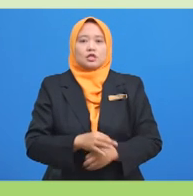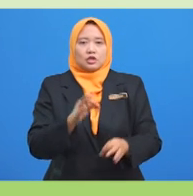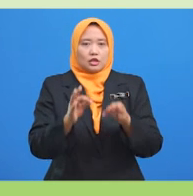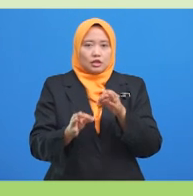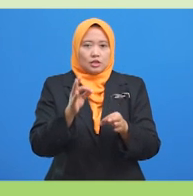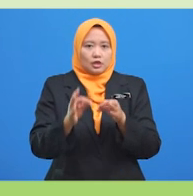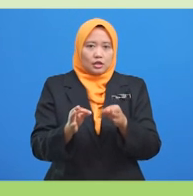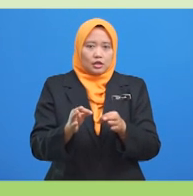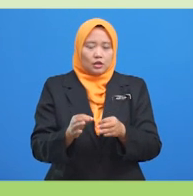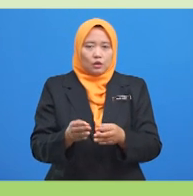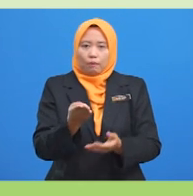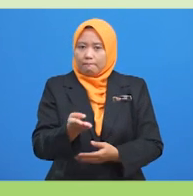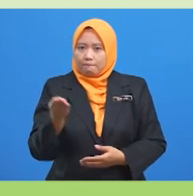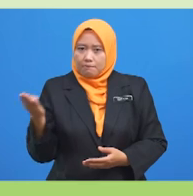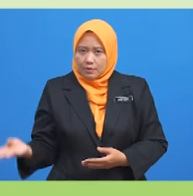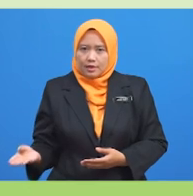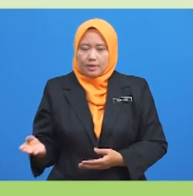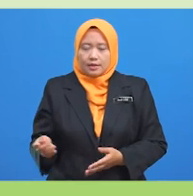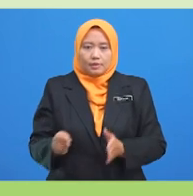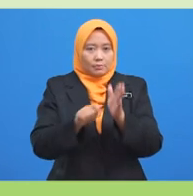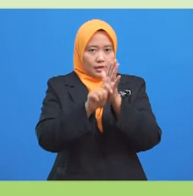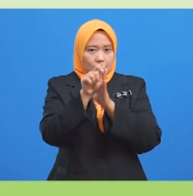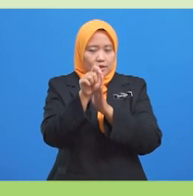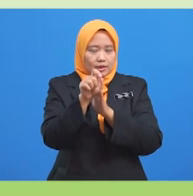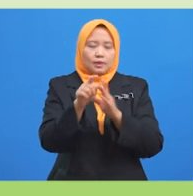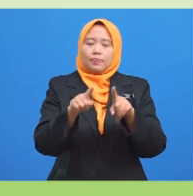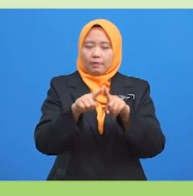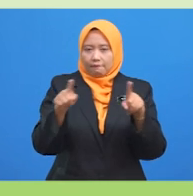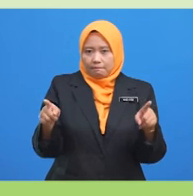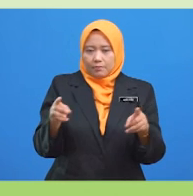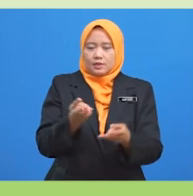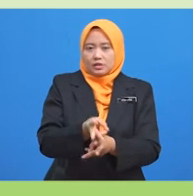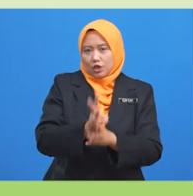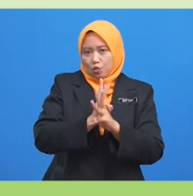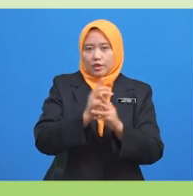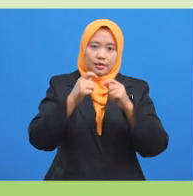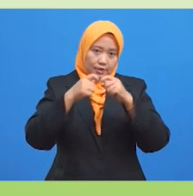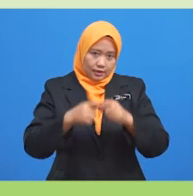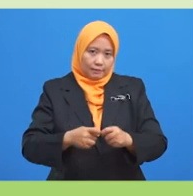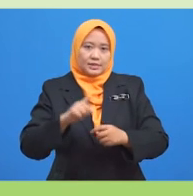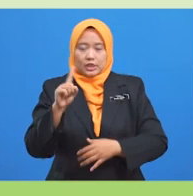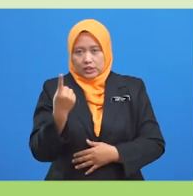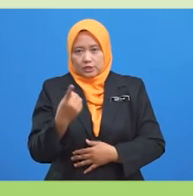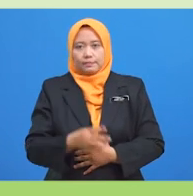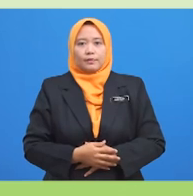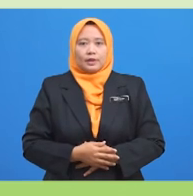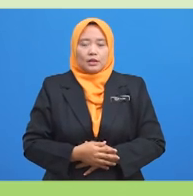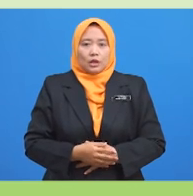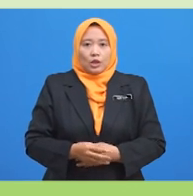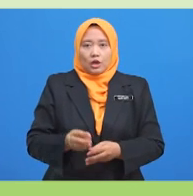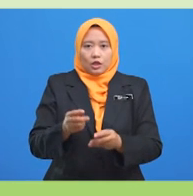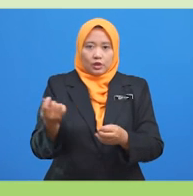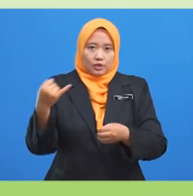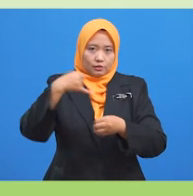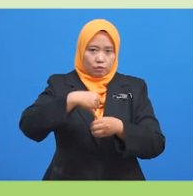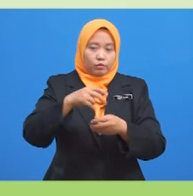atau menurun, harga sewa yang dibayar firma adalah tetap. Input berubah pula,